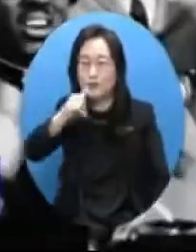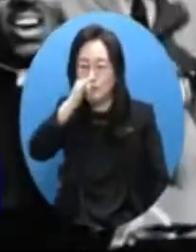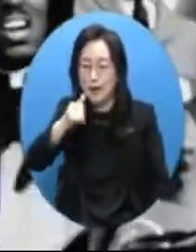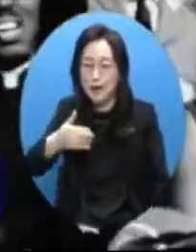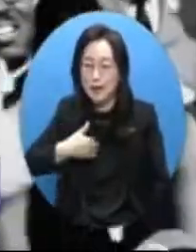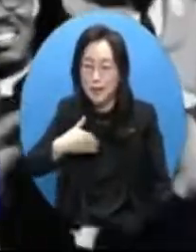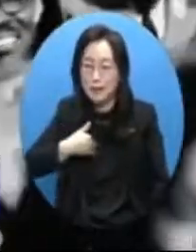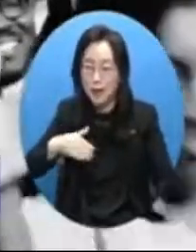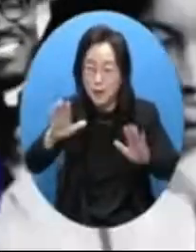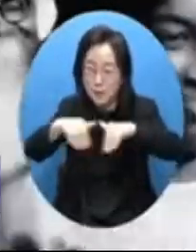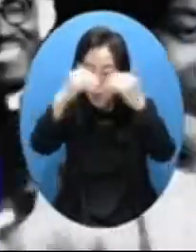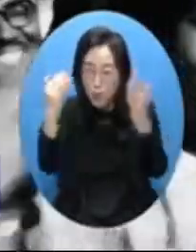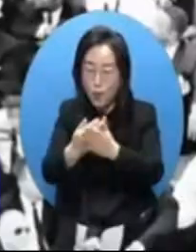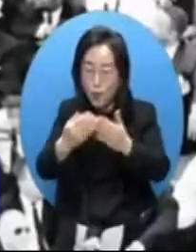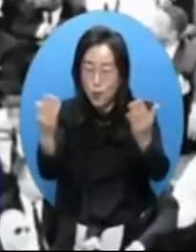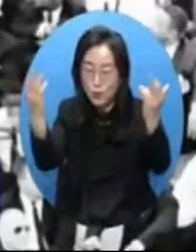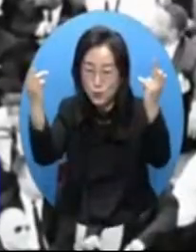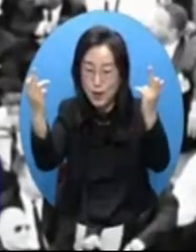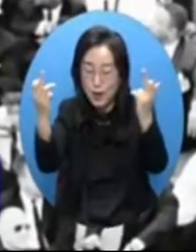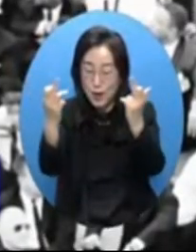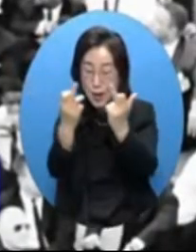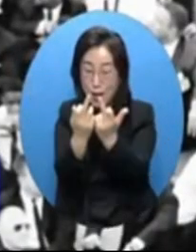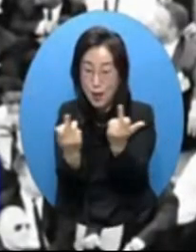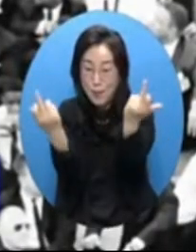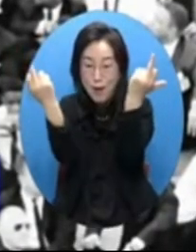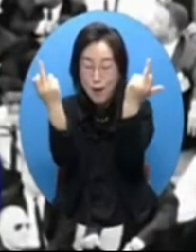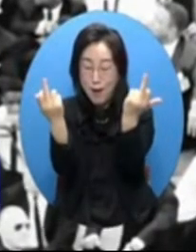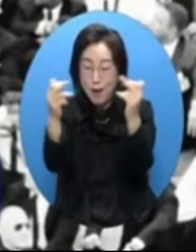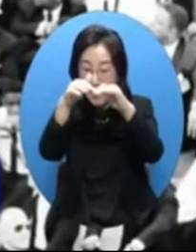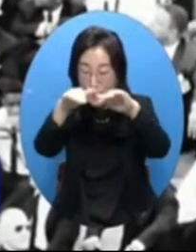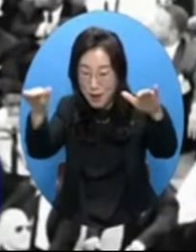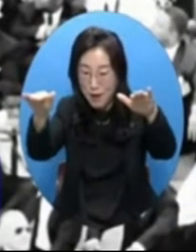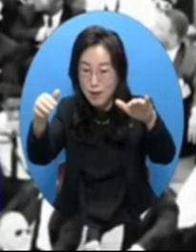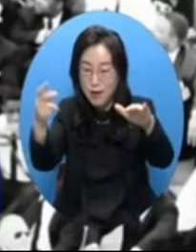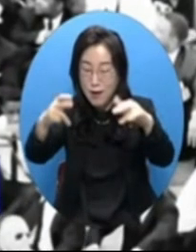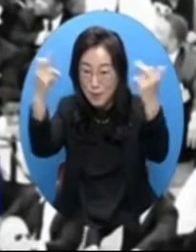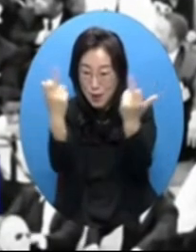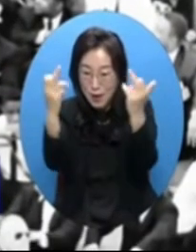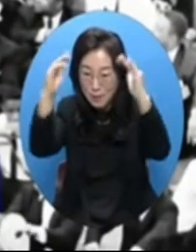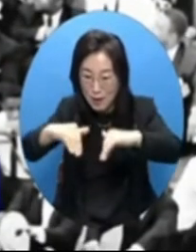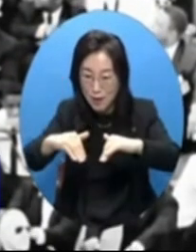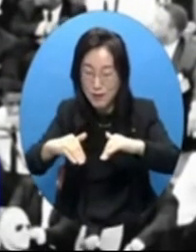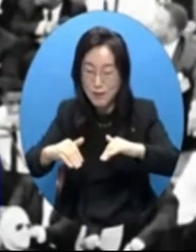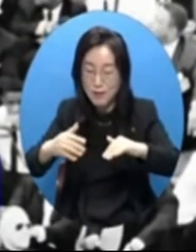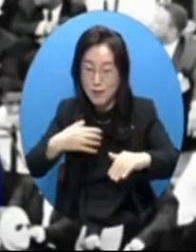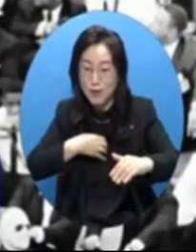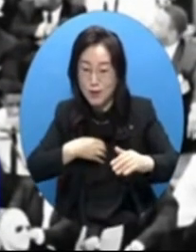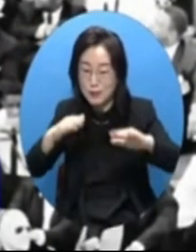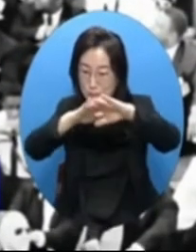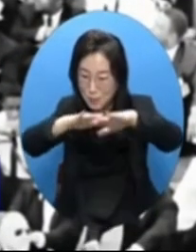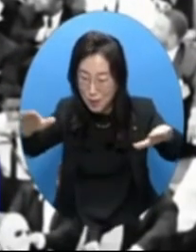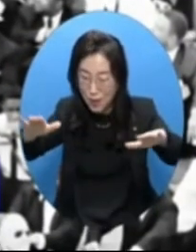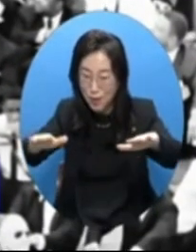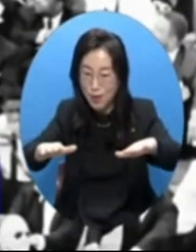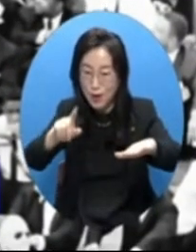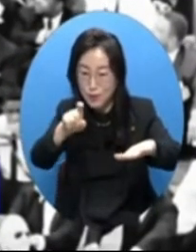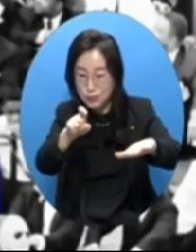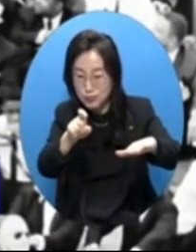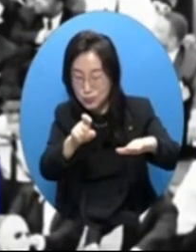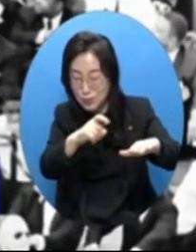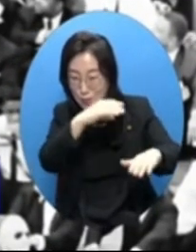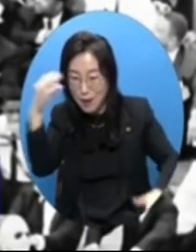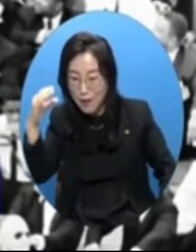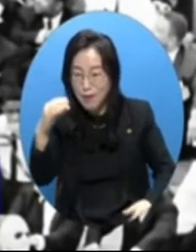오늘날 모든 계곡이 높이 수사오르고 모든 언덕 가사는 낮아지고 거친 곳은 평평해지고 굽은 것은 곧게 펴지고